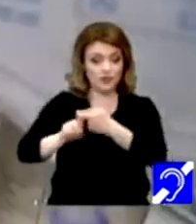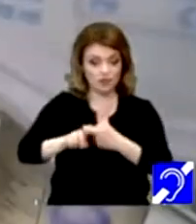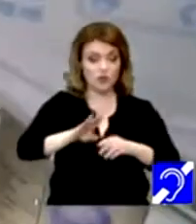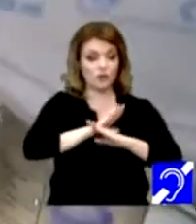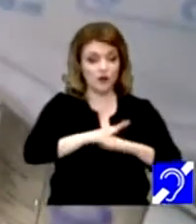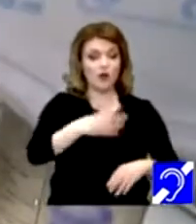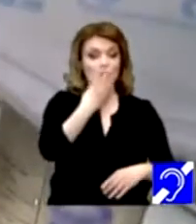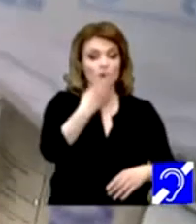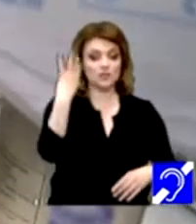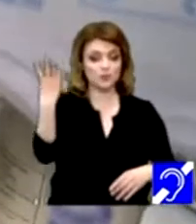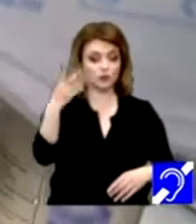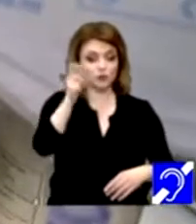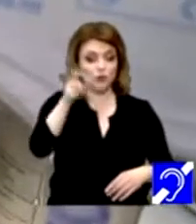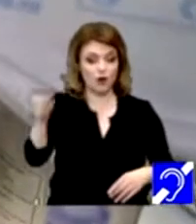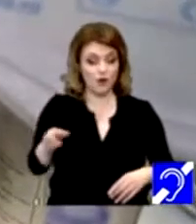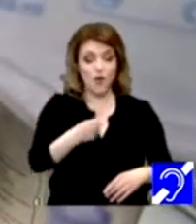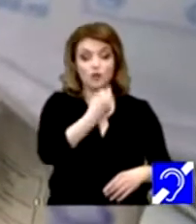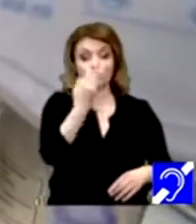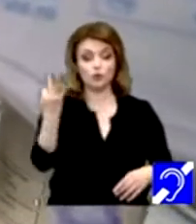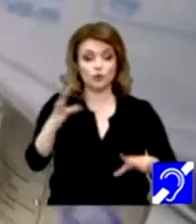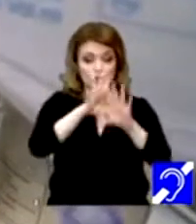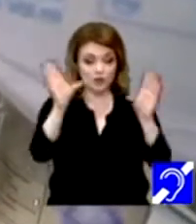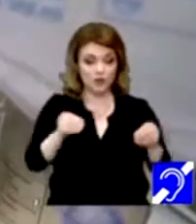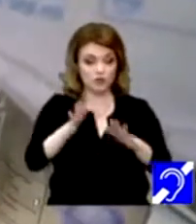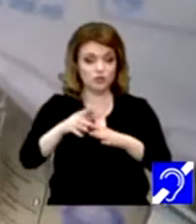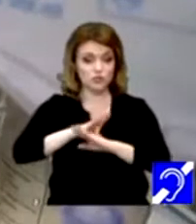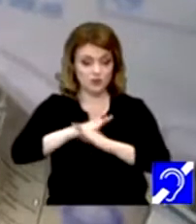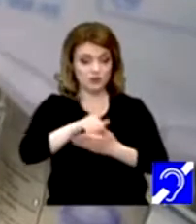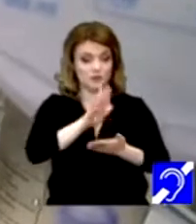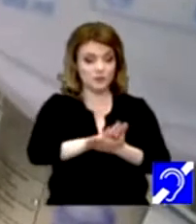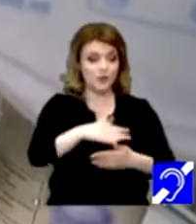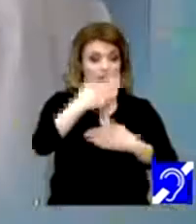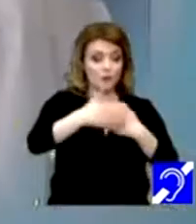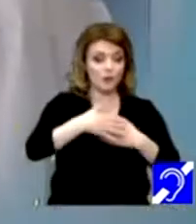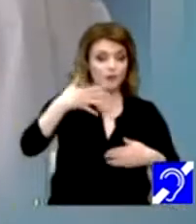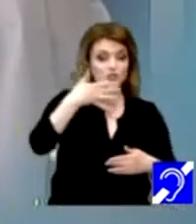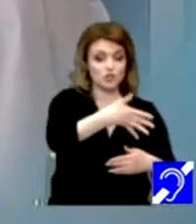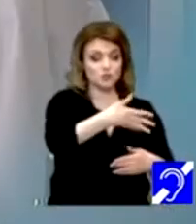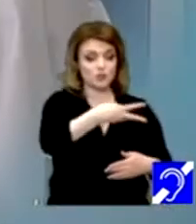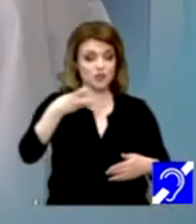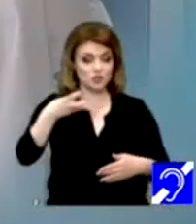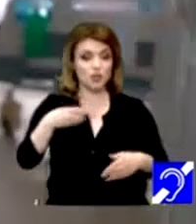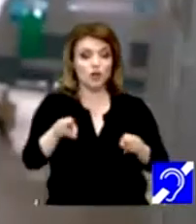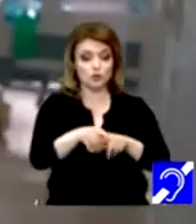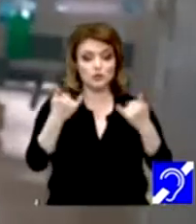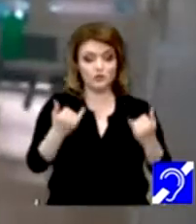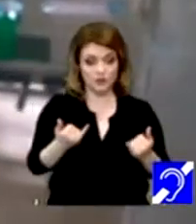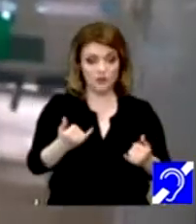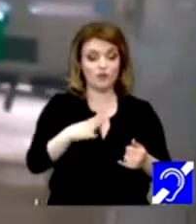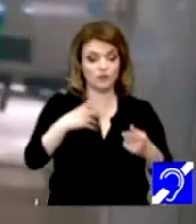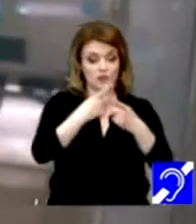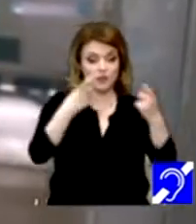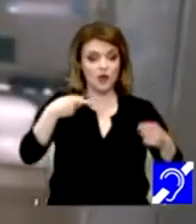murit 44 de oameni, iar numărul total al deceselor a ajuns la aproape 5300. Tot azi au fost